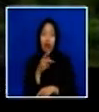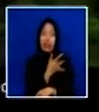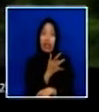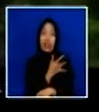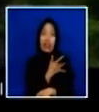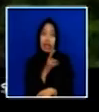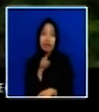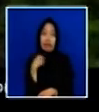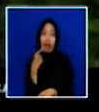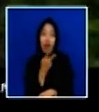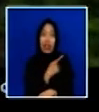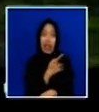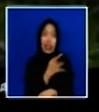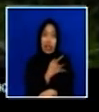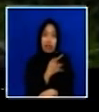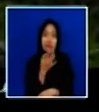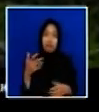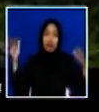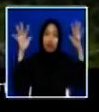Selama musim penghujan ini